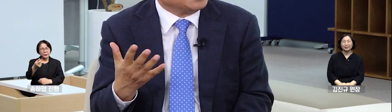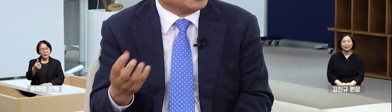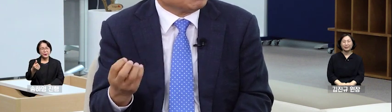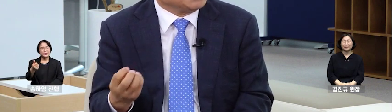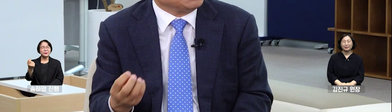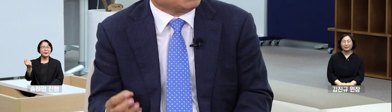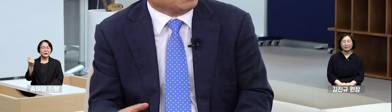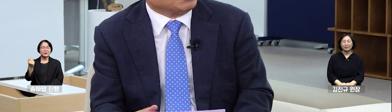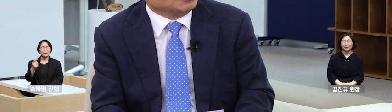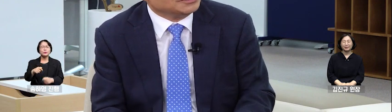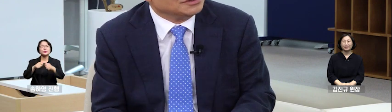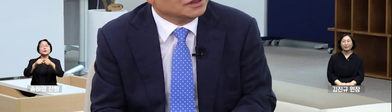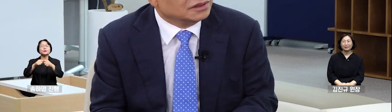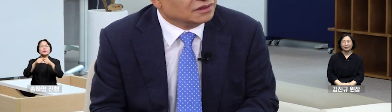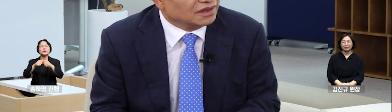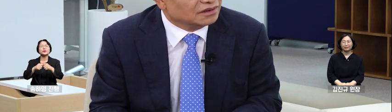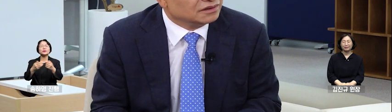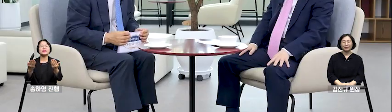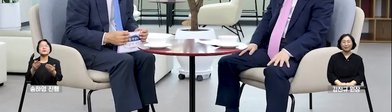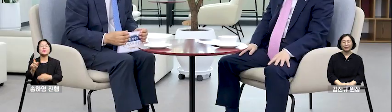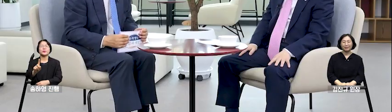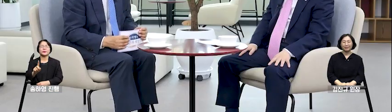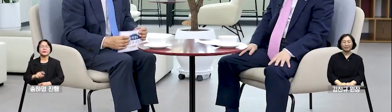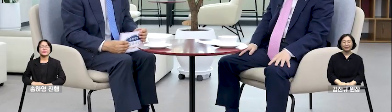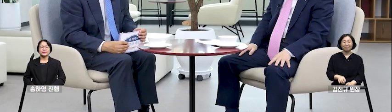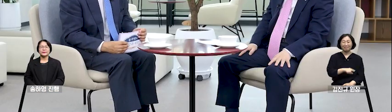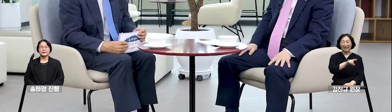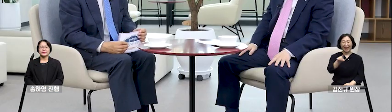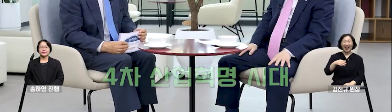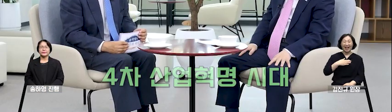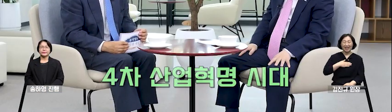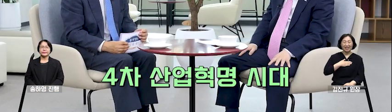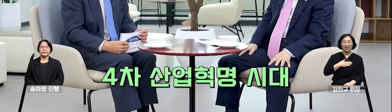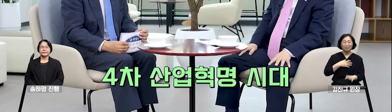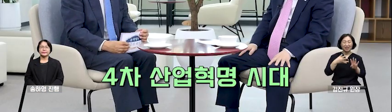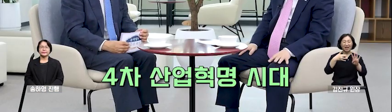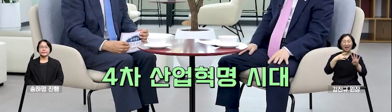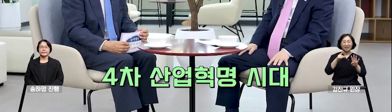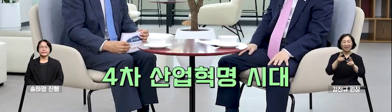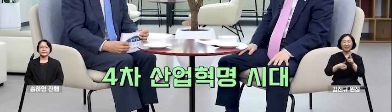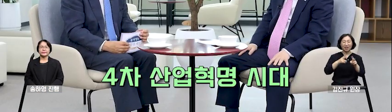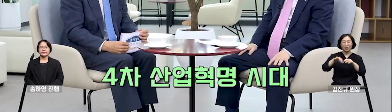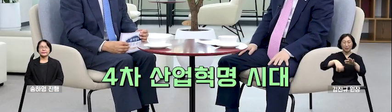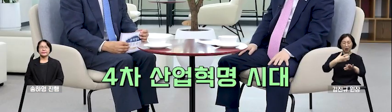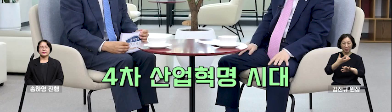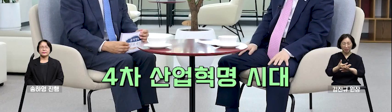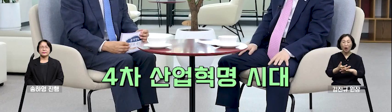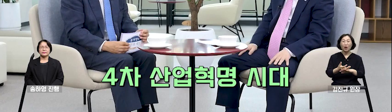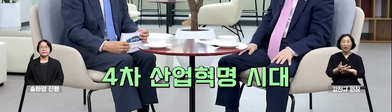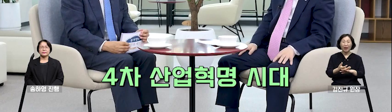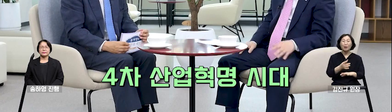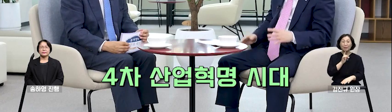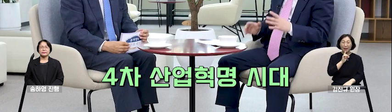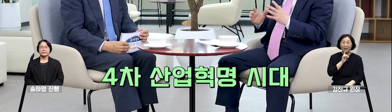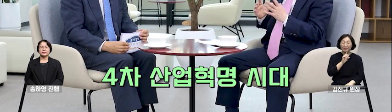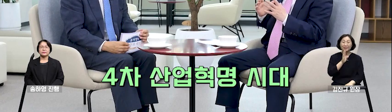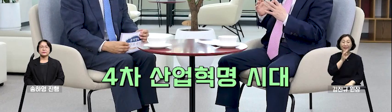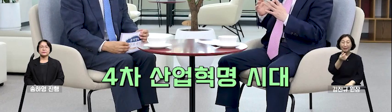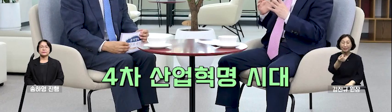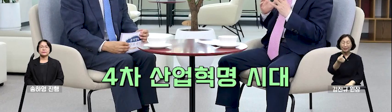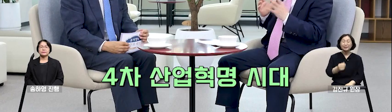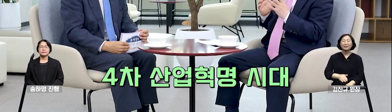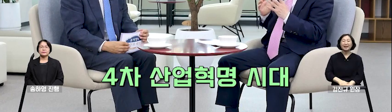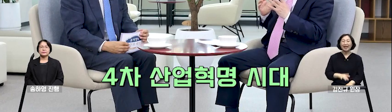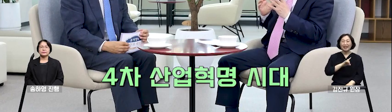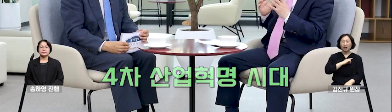여기에 구체적으로 오제 뭐 다 아시겠지만 요즘 제 4차 상엽 서너평 명을 이라고 얘기 하지 않습니까 그래서 아